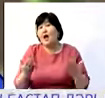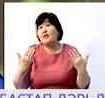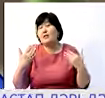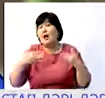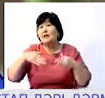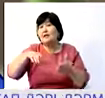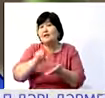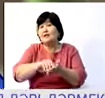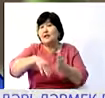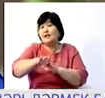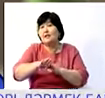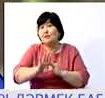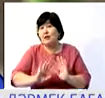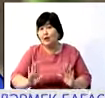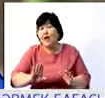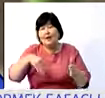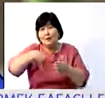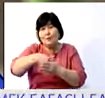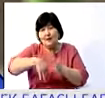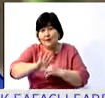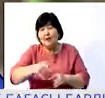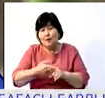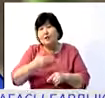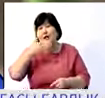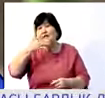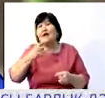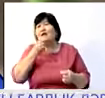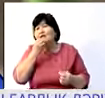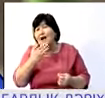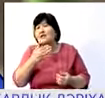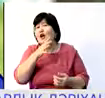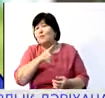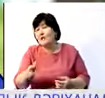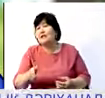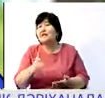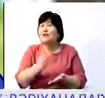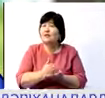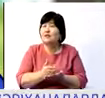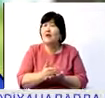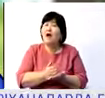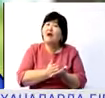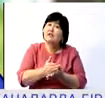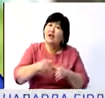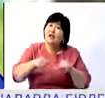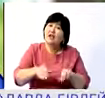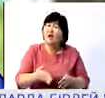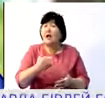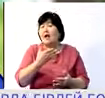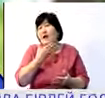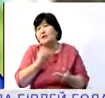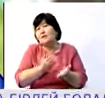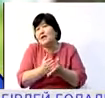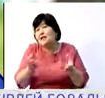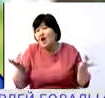тұрғанда жаздың алғашқы күн айында өте бір жақсы кезде мезгілінде болайын деп жатқан сайлау. Саяси шешім ба, әлде бұл күнделікті бір